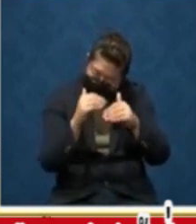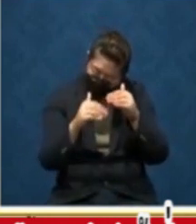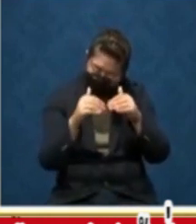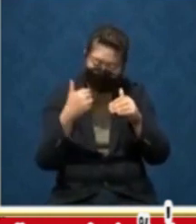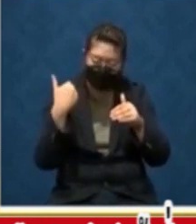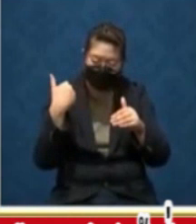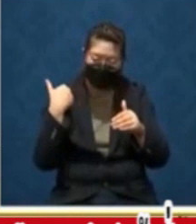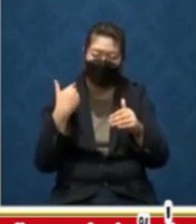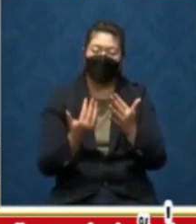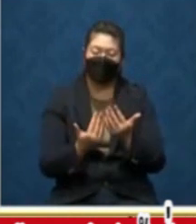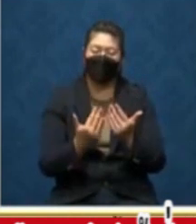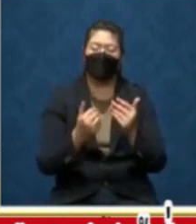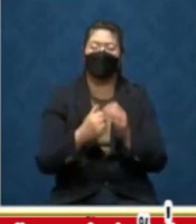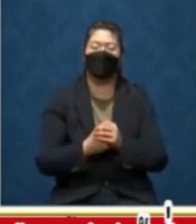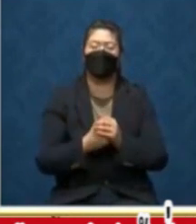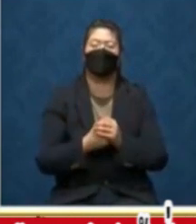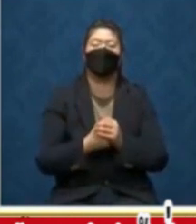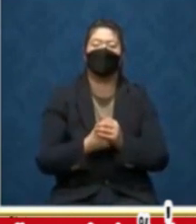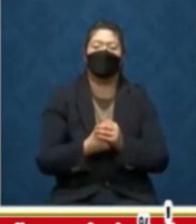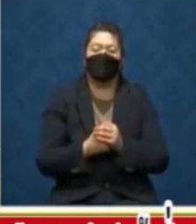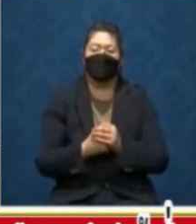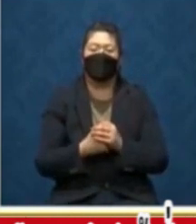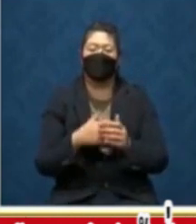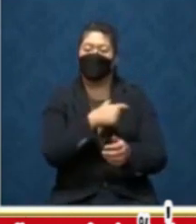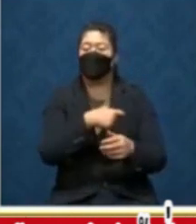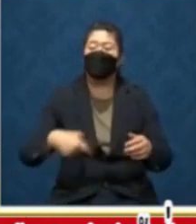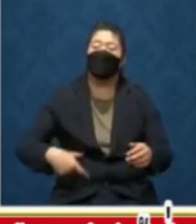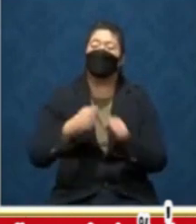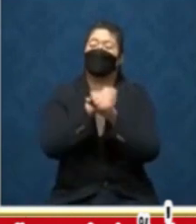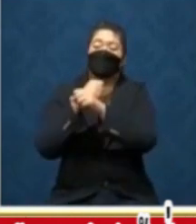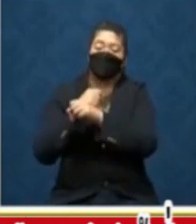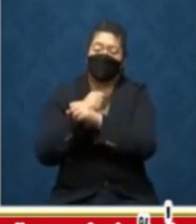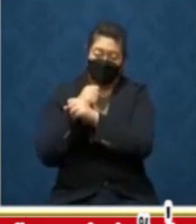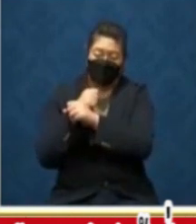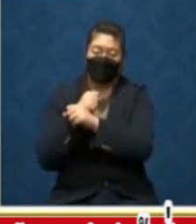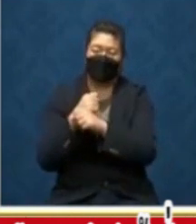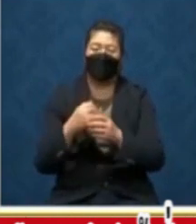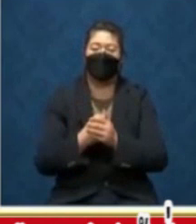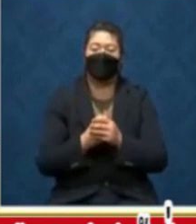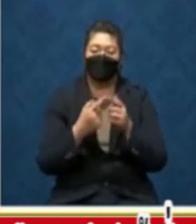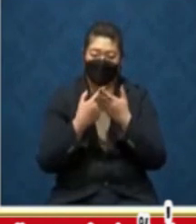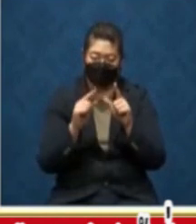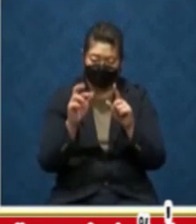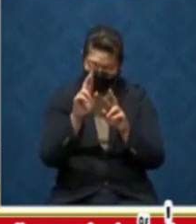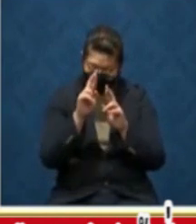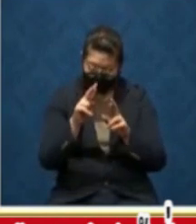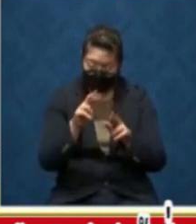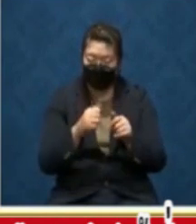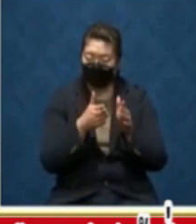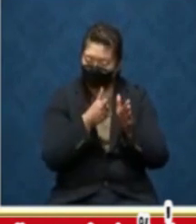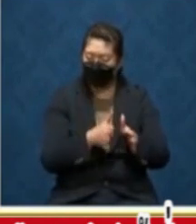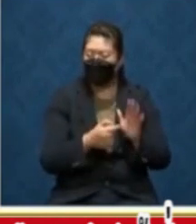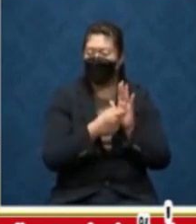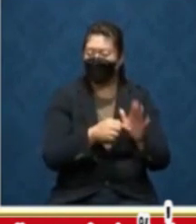โอเคแต่ระวังอย่าไปทำให้มันเปิดช่องให้คนเอาไปเอาสถาบันไปใช้